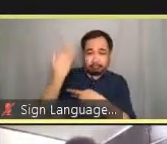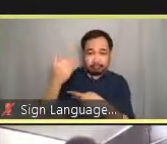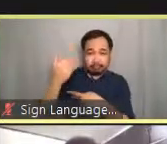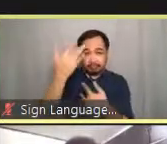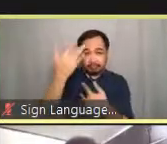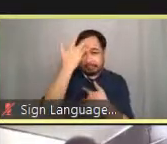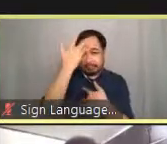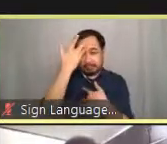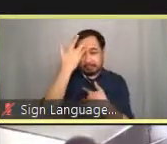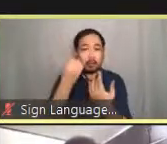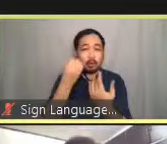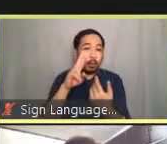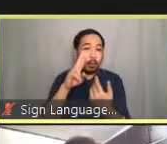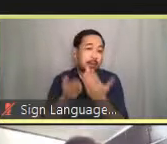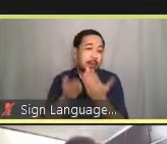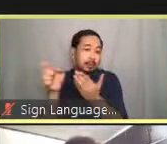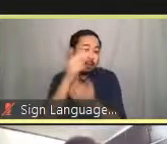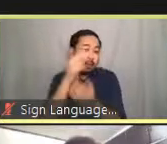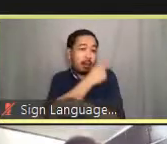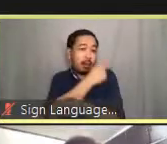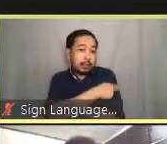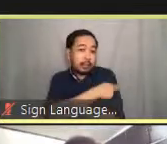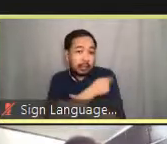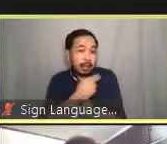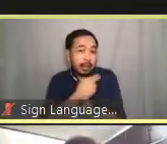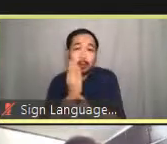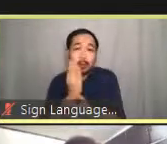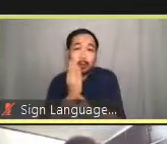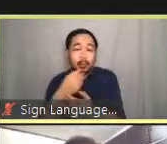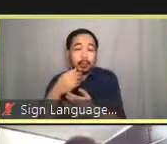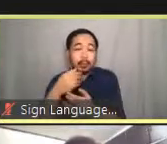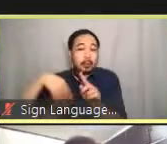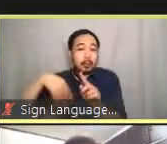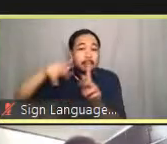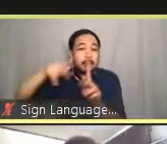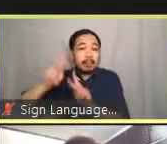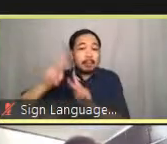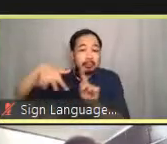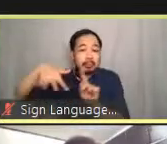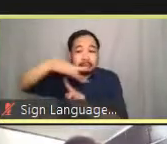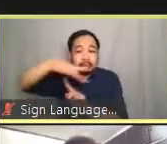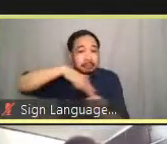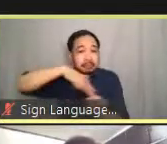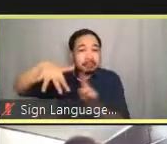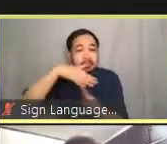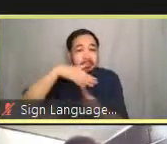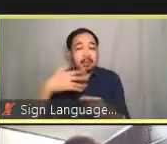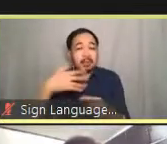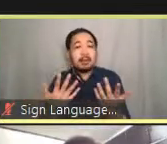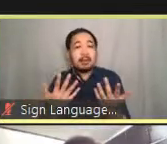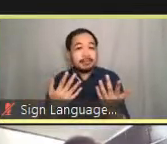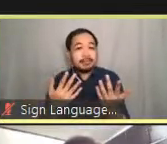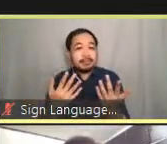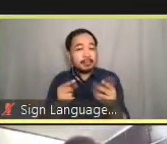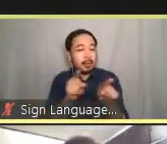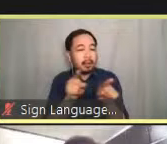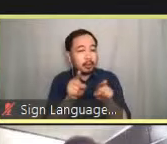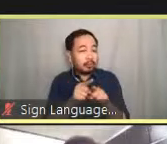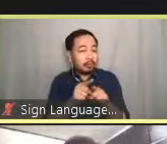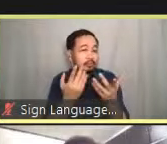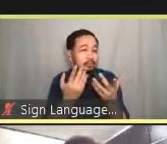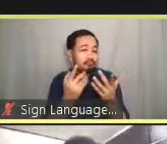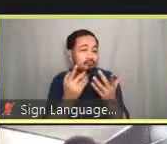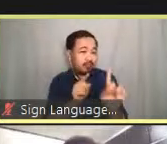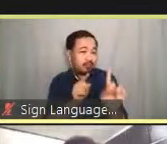sa positive, sino yung mga naging contacts niya doon? Nasa iisang bahay or